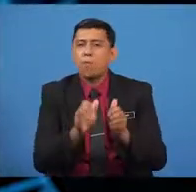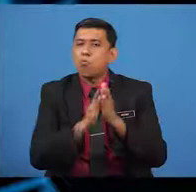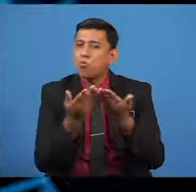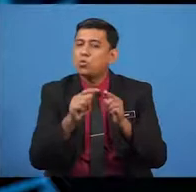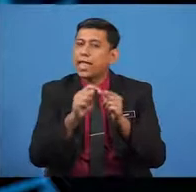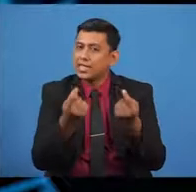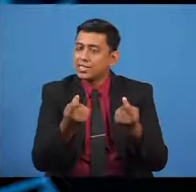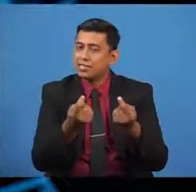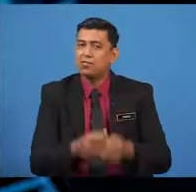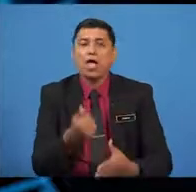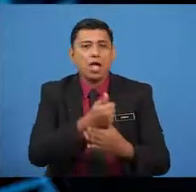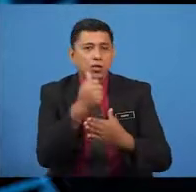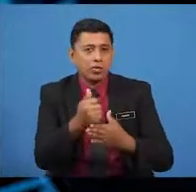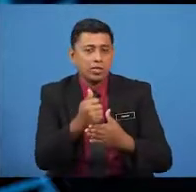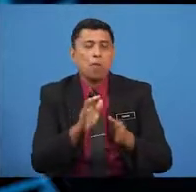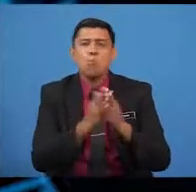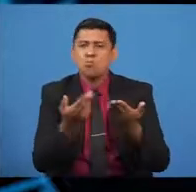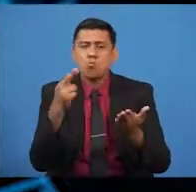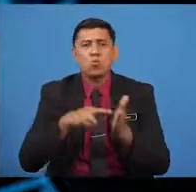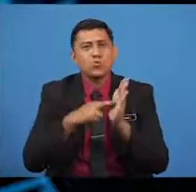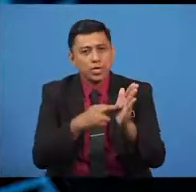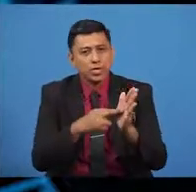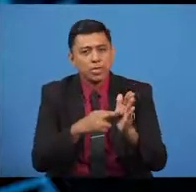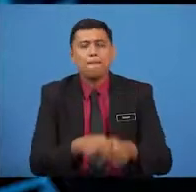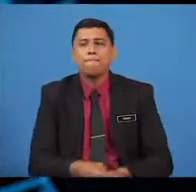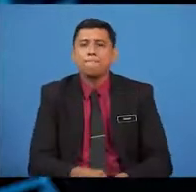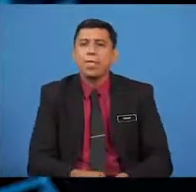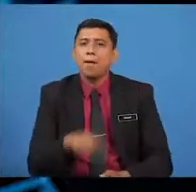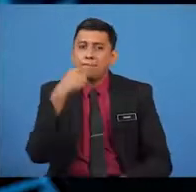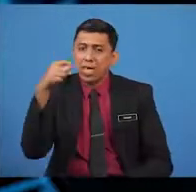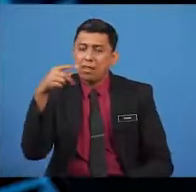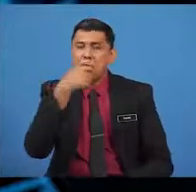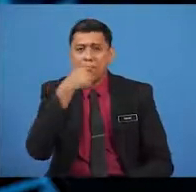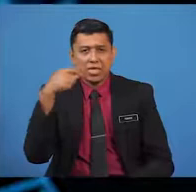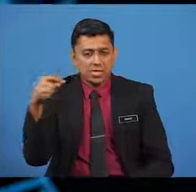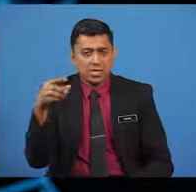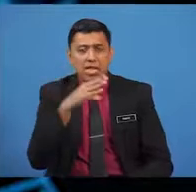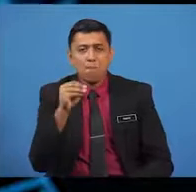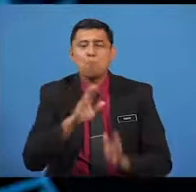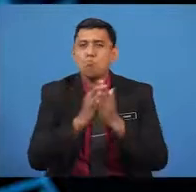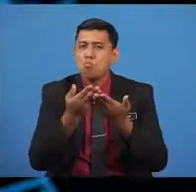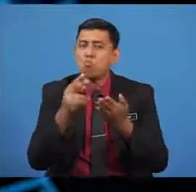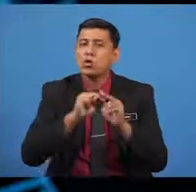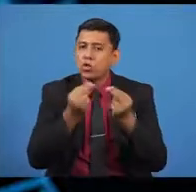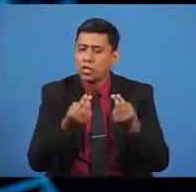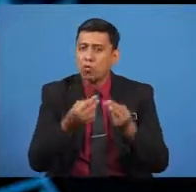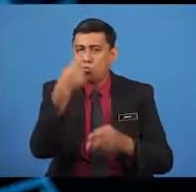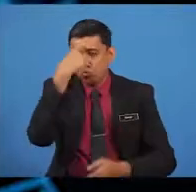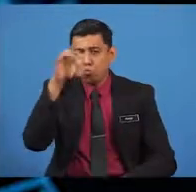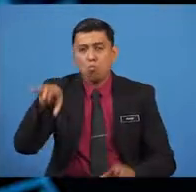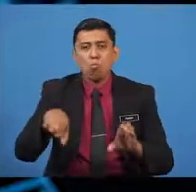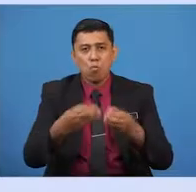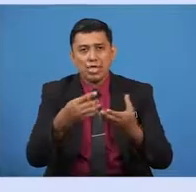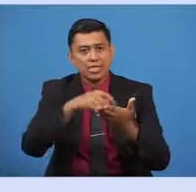teks atau buku rujukan, pen, pensel dan buku nota untuk membuat catatan